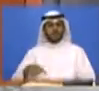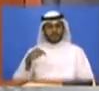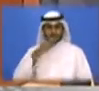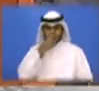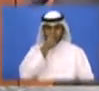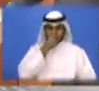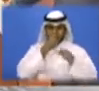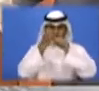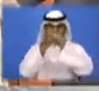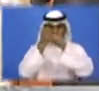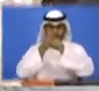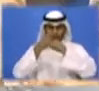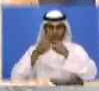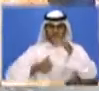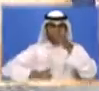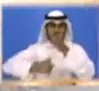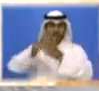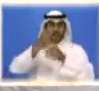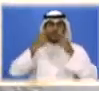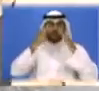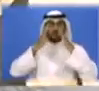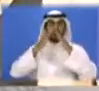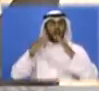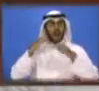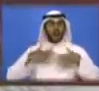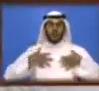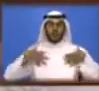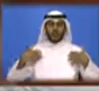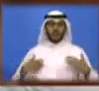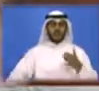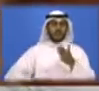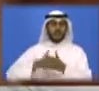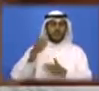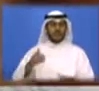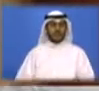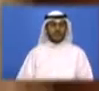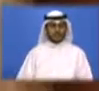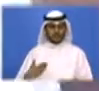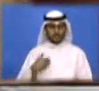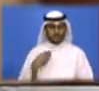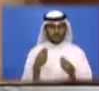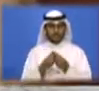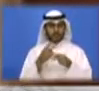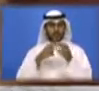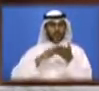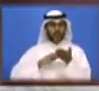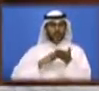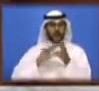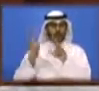الخاصة لهذه الانتصارات لكل مصري وعربي. أن أمثل دولة الكويت في هذا الاحتفال، في هذا النصر،